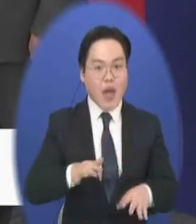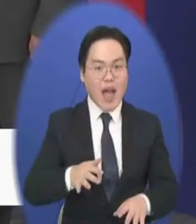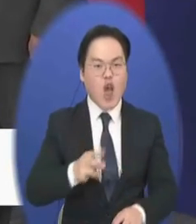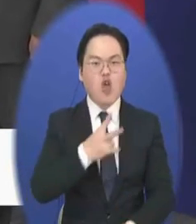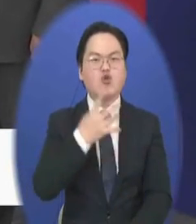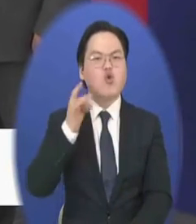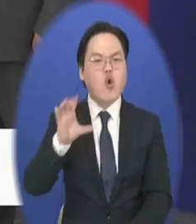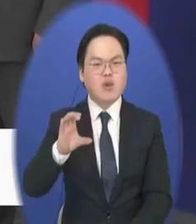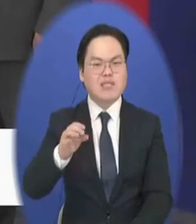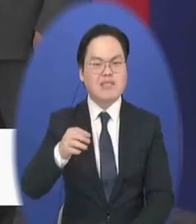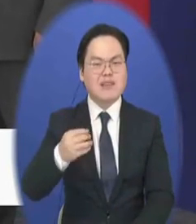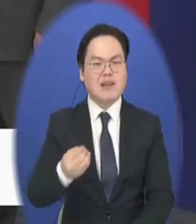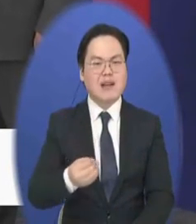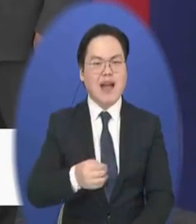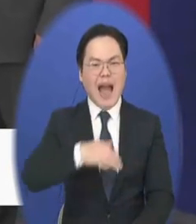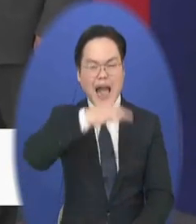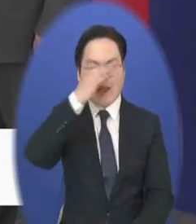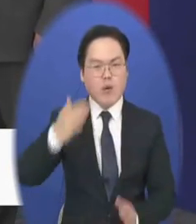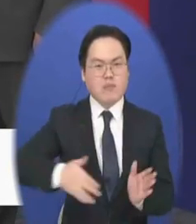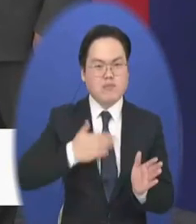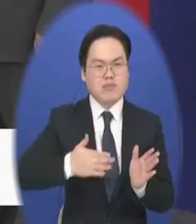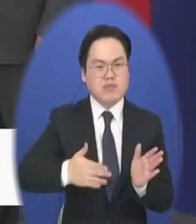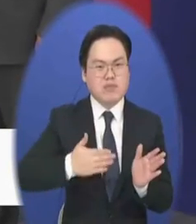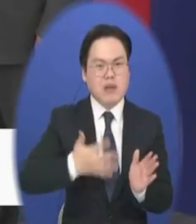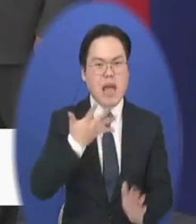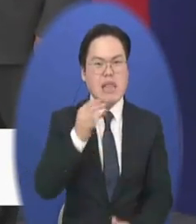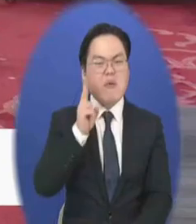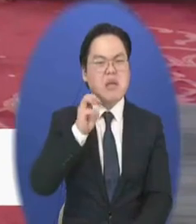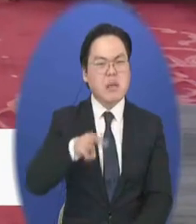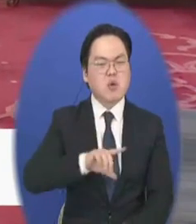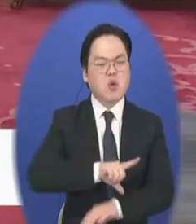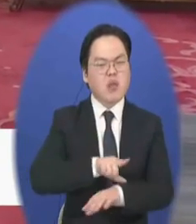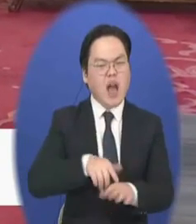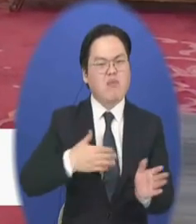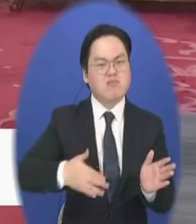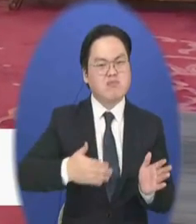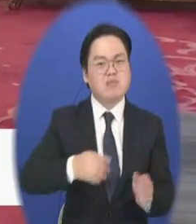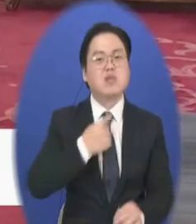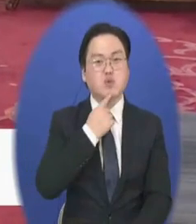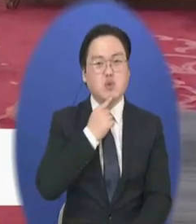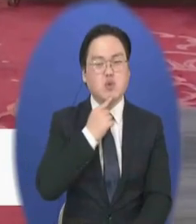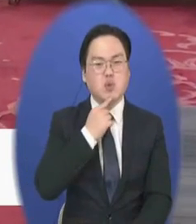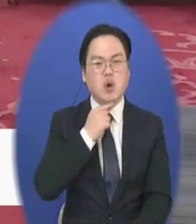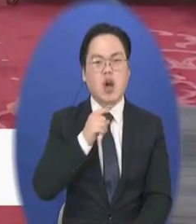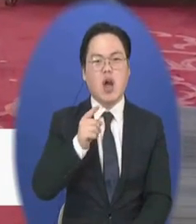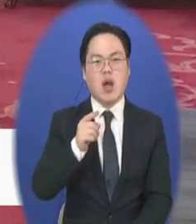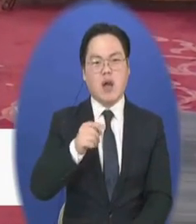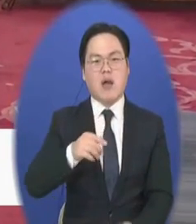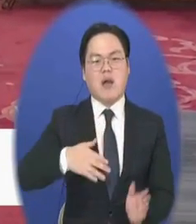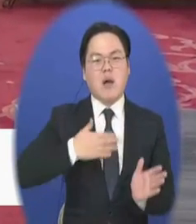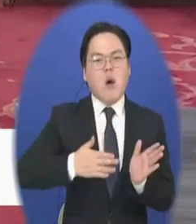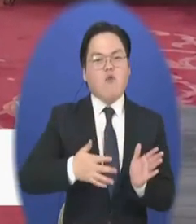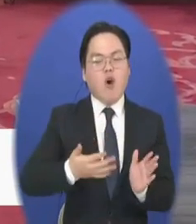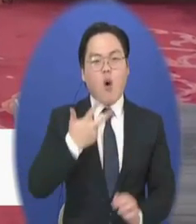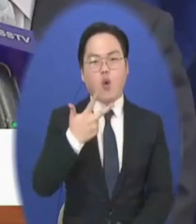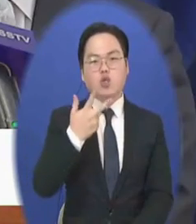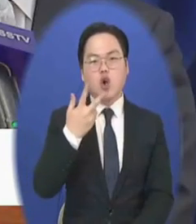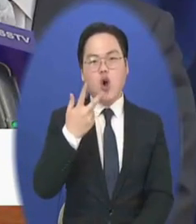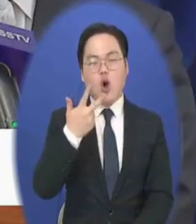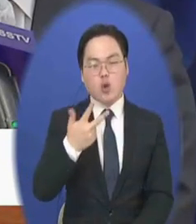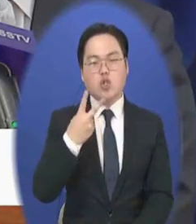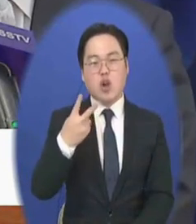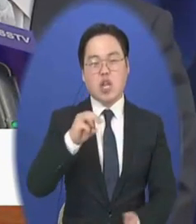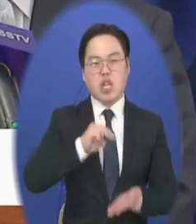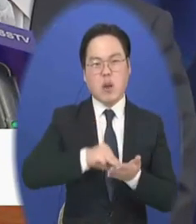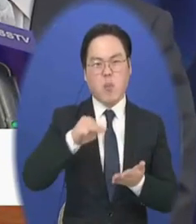50 км хурдтай гал тэргээр үйлчилж байгаа нь салбарын хөгжил хаана яваг илтгэн, за зорчигч тээврийн үйлчилгээнээс гэхэд жилдээ 32 тэрбум төгрөгийн